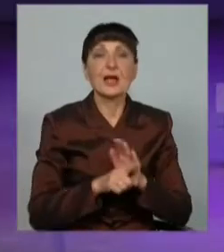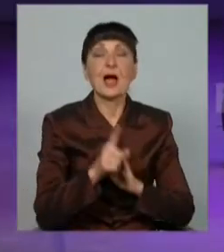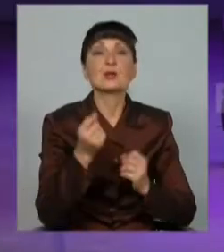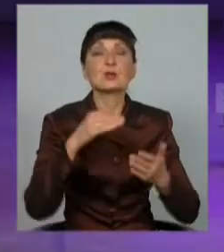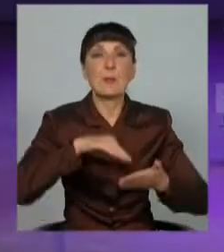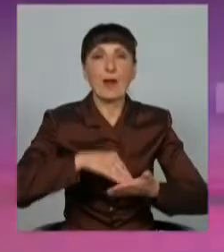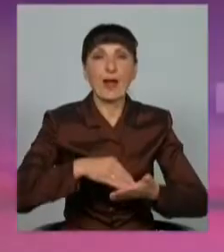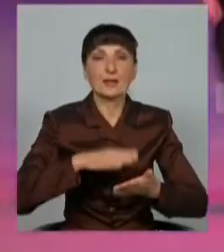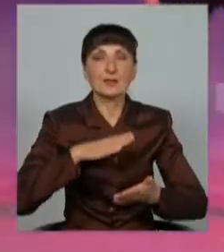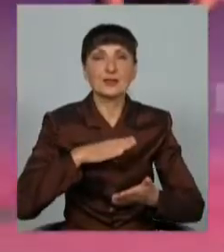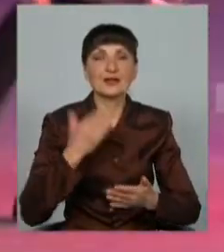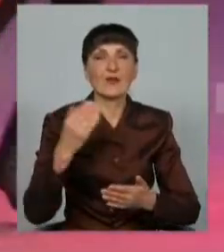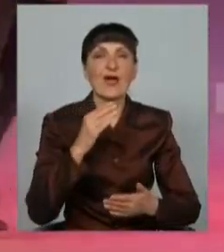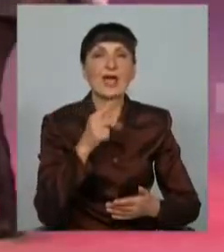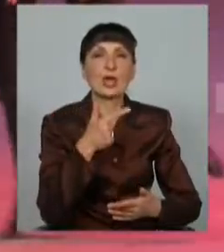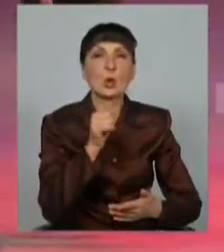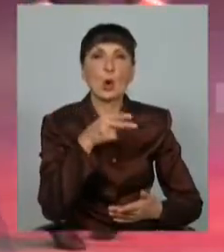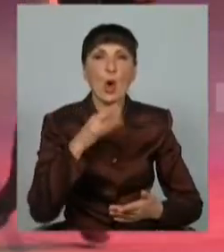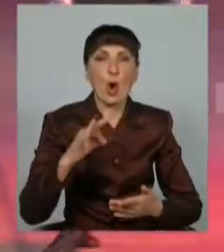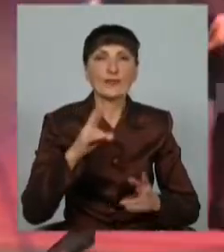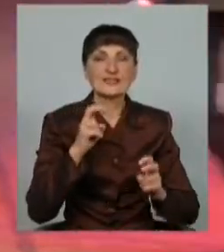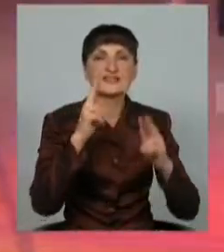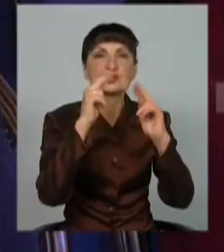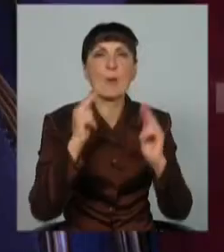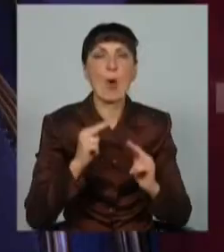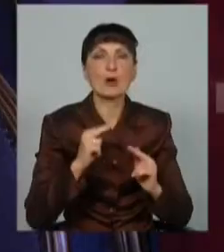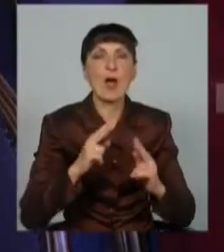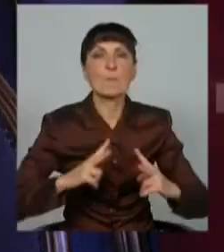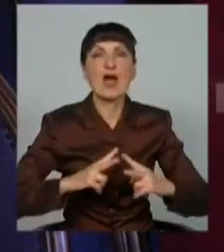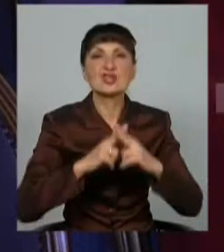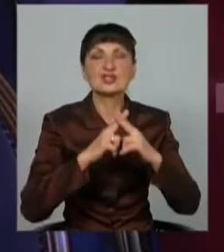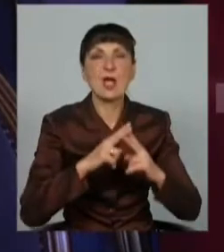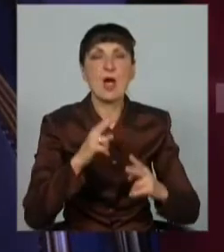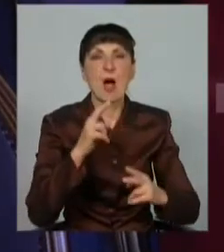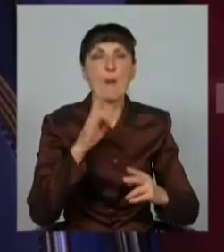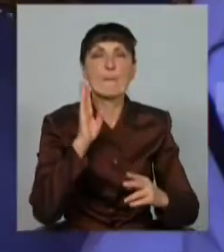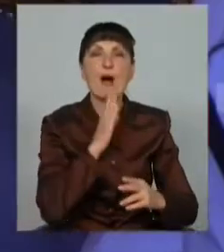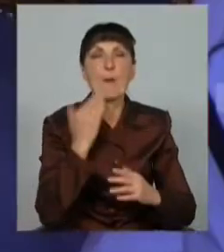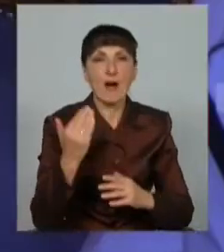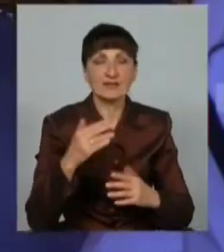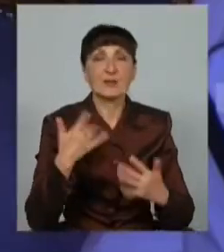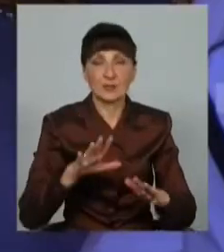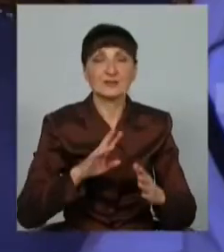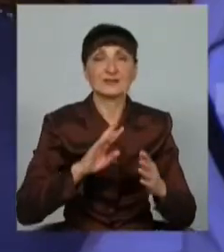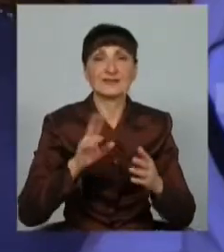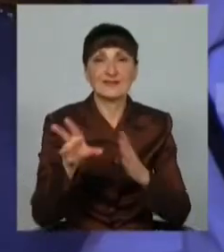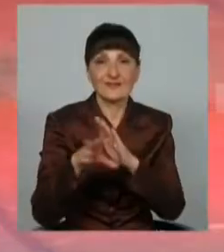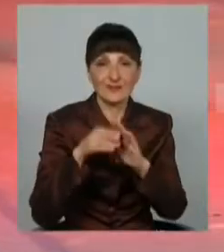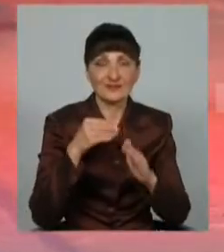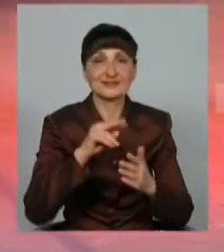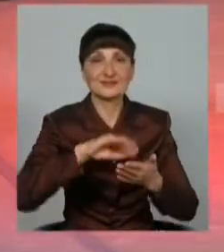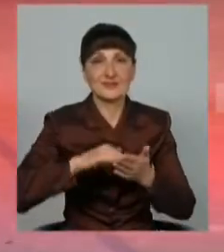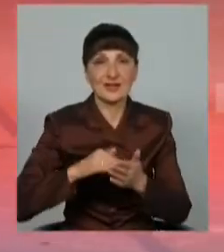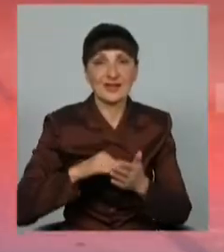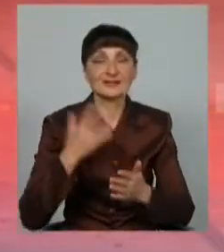был взят сюжет романа Виктора Гюго «Собор Парижской Богоматери». Впервые балет поставил ярчайший французский хореограф Жюль Перро в